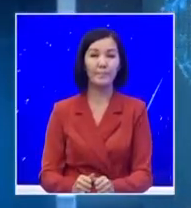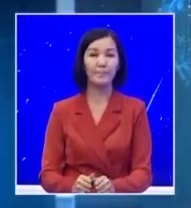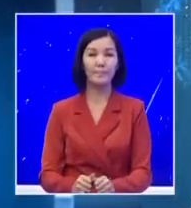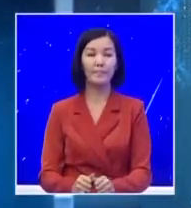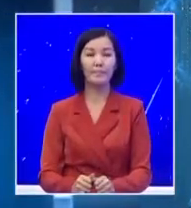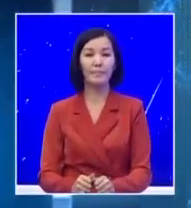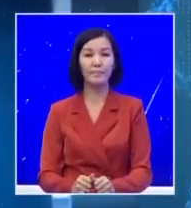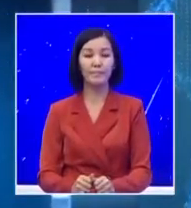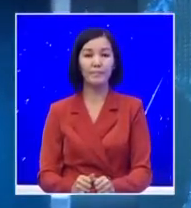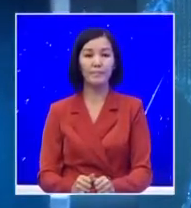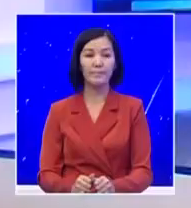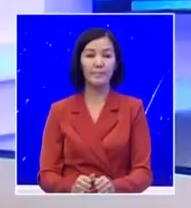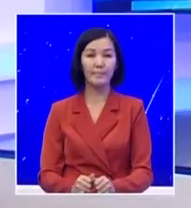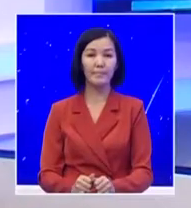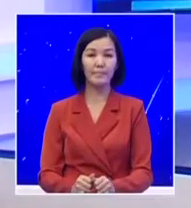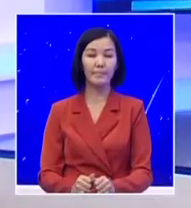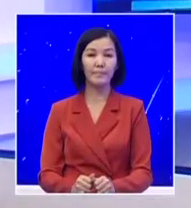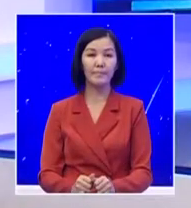Нұрсұлтан.